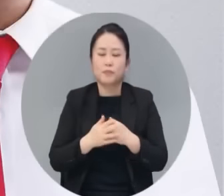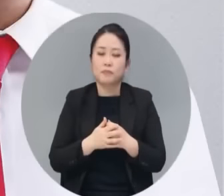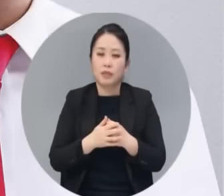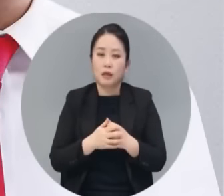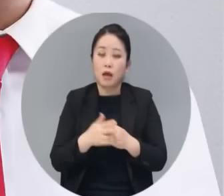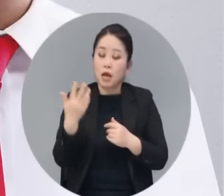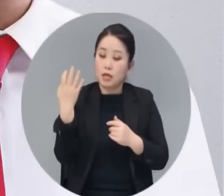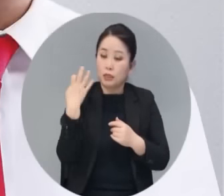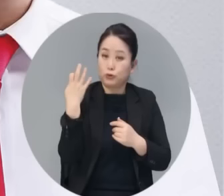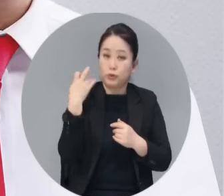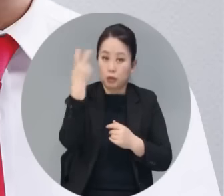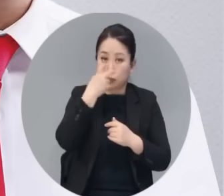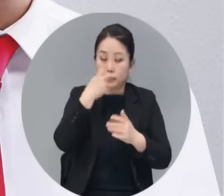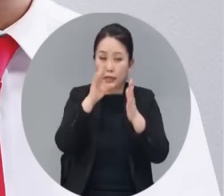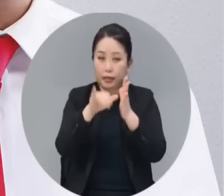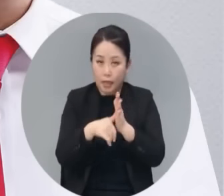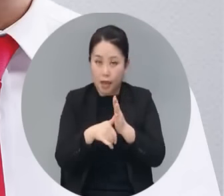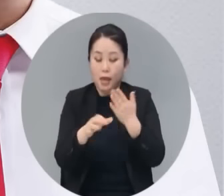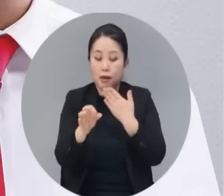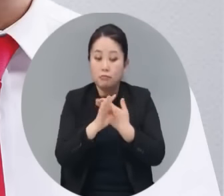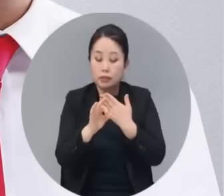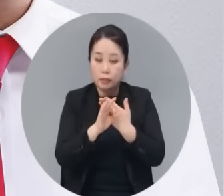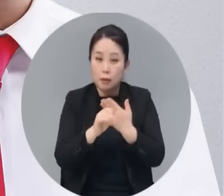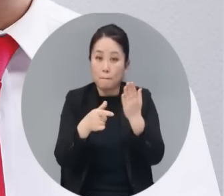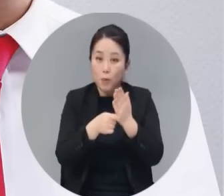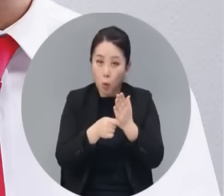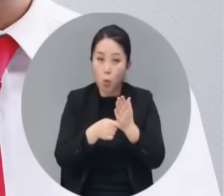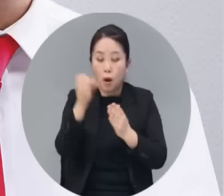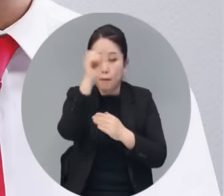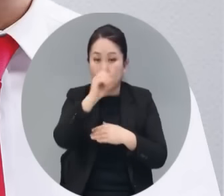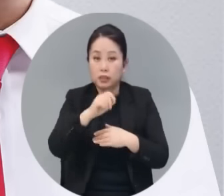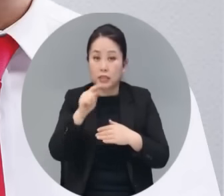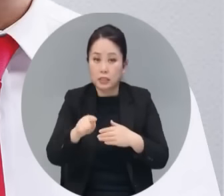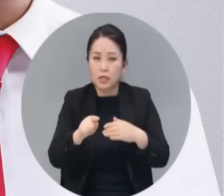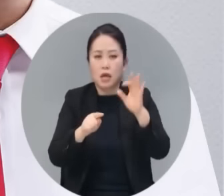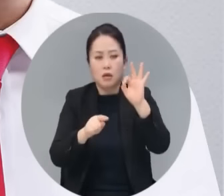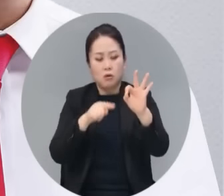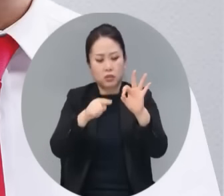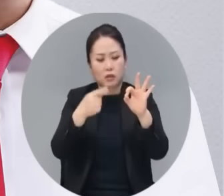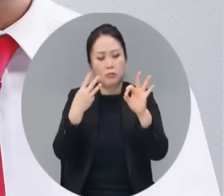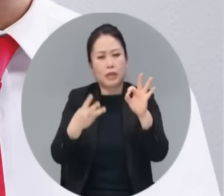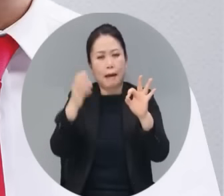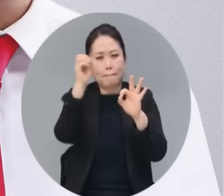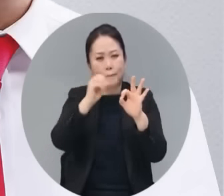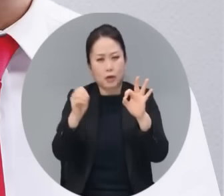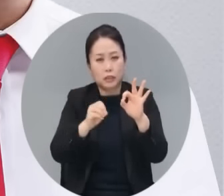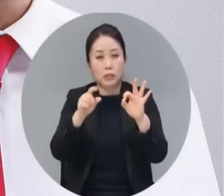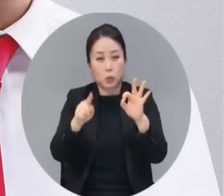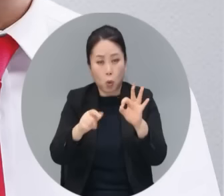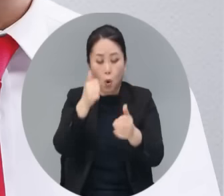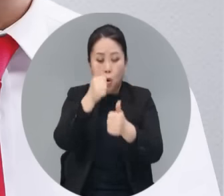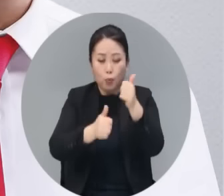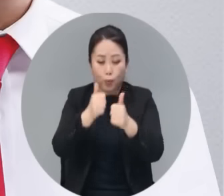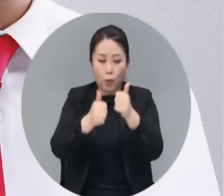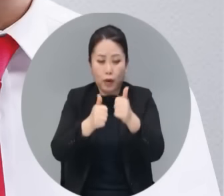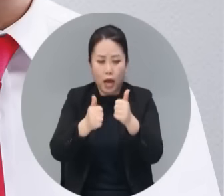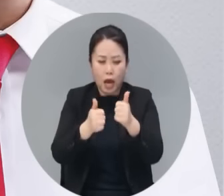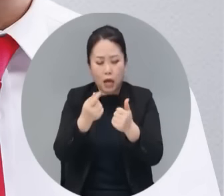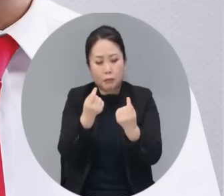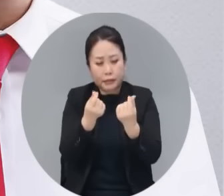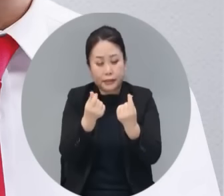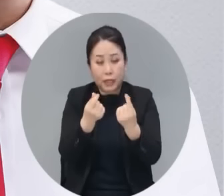2주 전 여론 조사에서 가상 득표율이 불과 5차 범인의 0.3% 포인트 차이로 후보간 격차가 가장